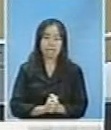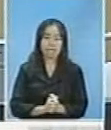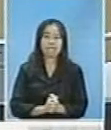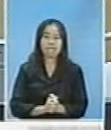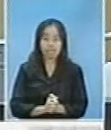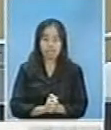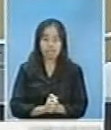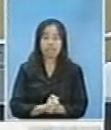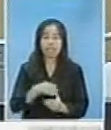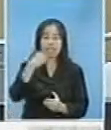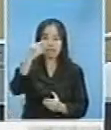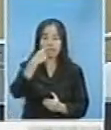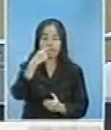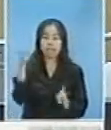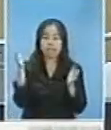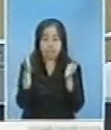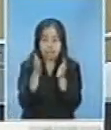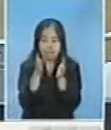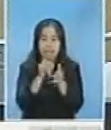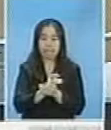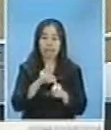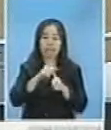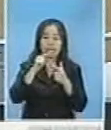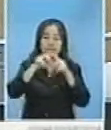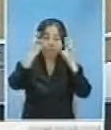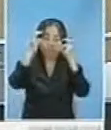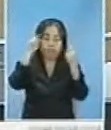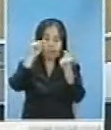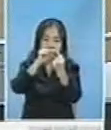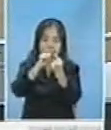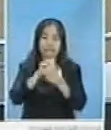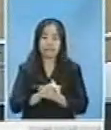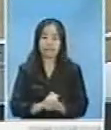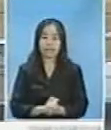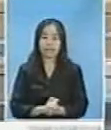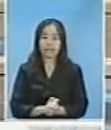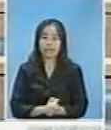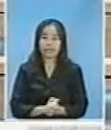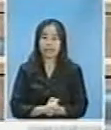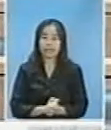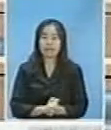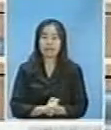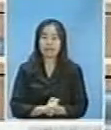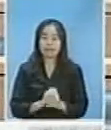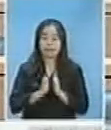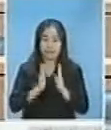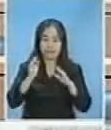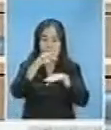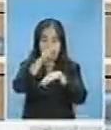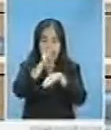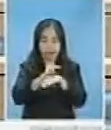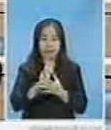ฒิครับขอให้กระชับนิดนึงนะฮะแล้วก็ให้อยู่ในประเด็นครับ ครับขอบคุณท่านประธานครับจริงๆผม